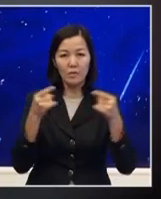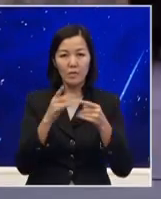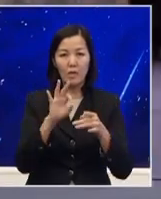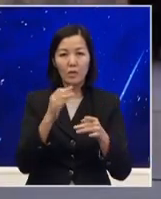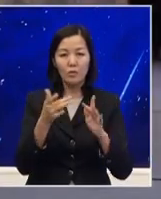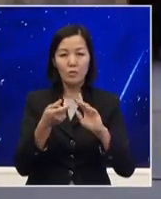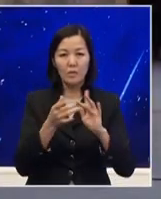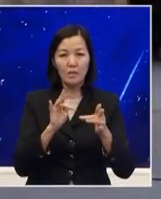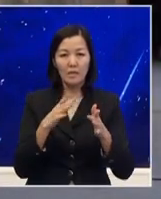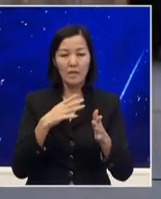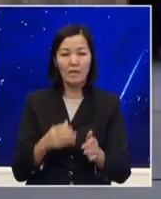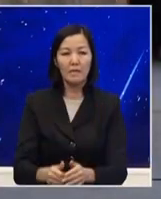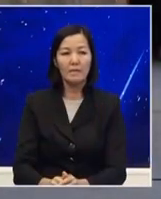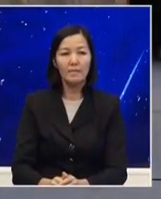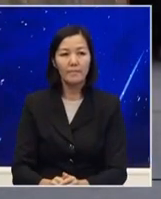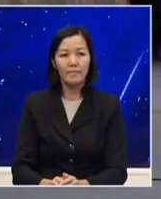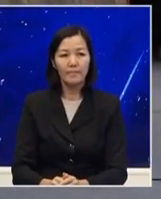соцсетях.